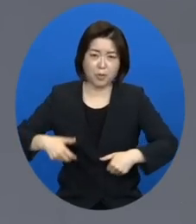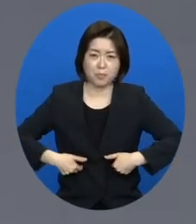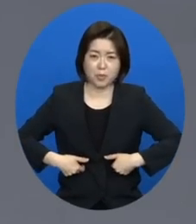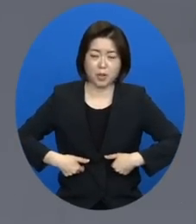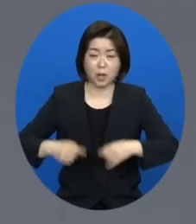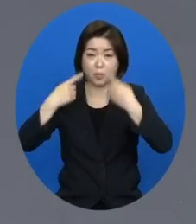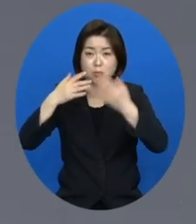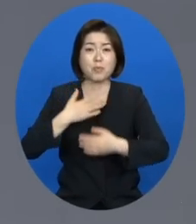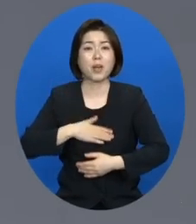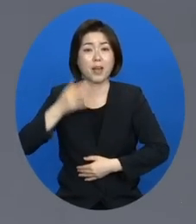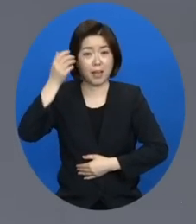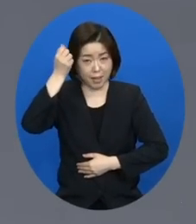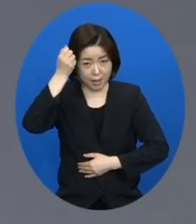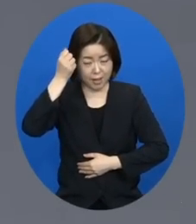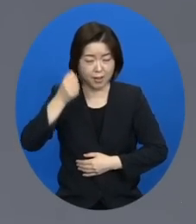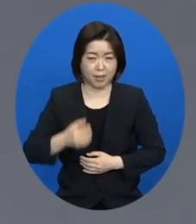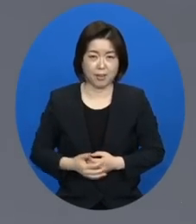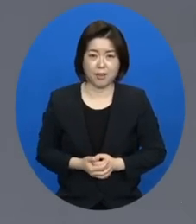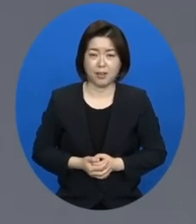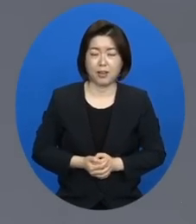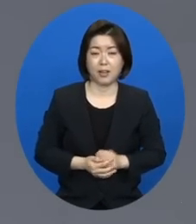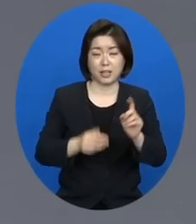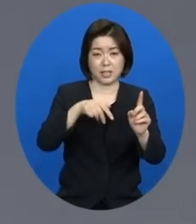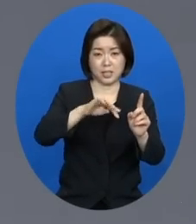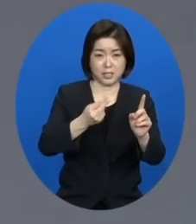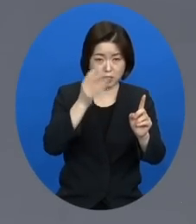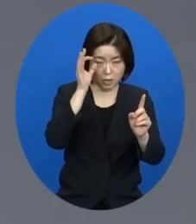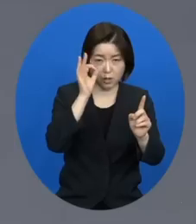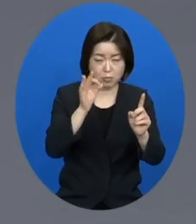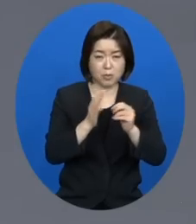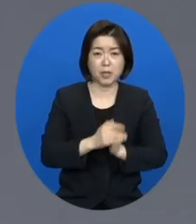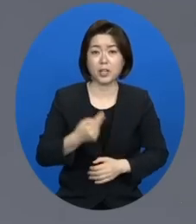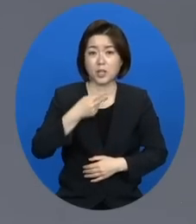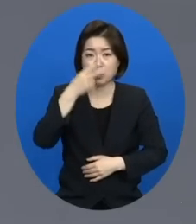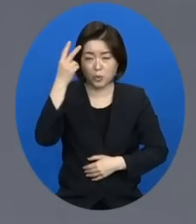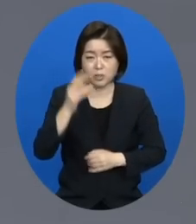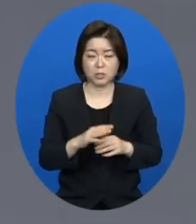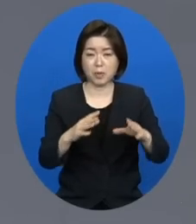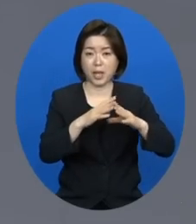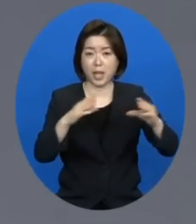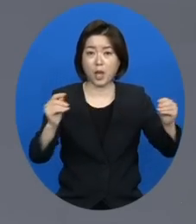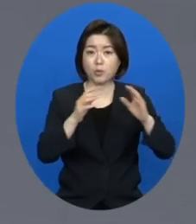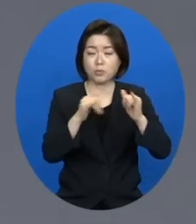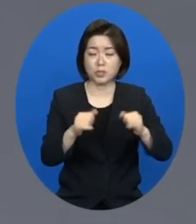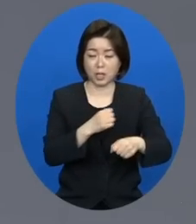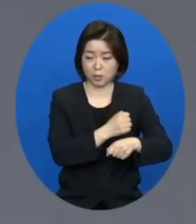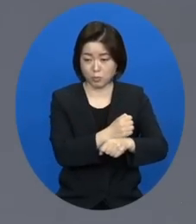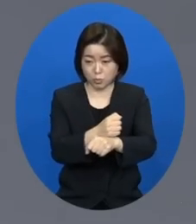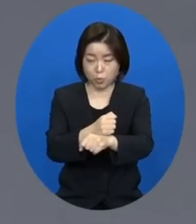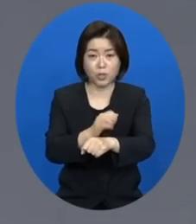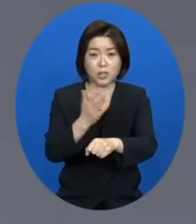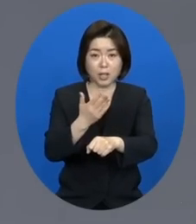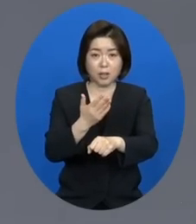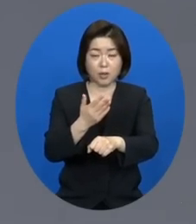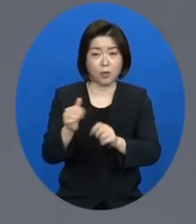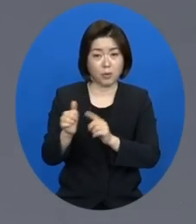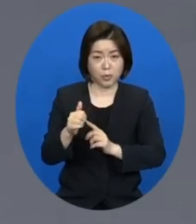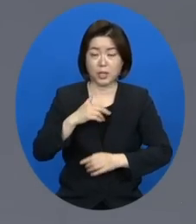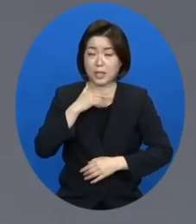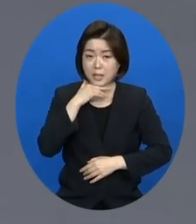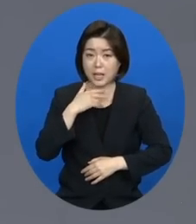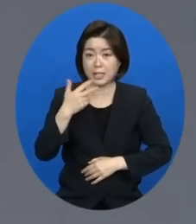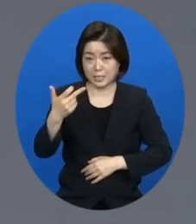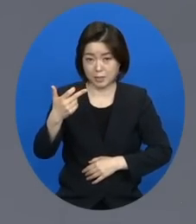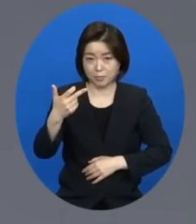있기 때문에 그렇죠. 1절에 보니까 요셉이 애굽 사람 보디발의 종이 되었습니다. 그의 나이가 17세고 그가